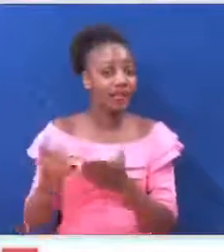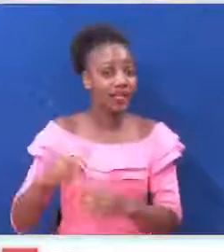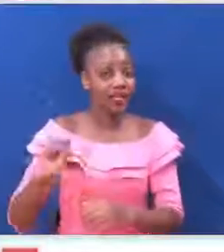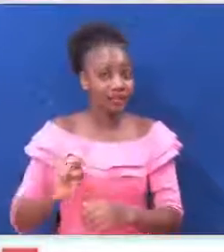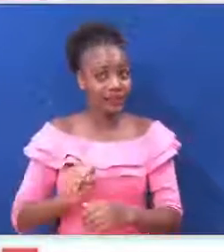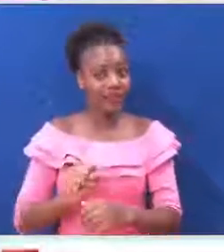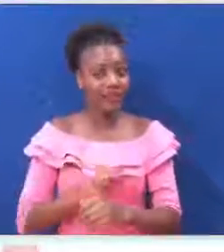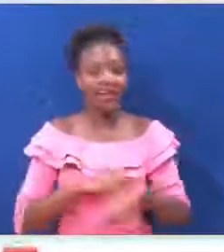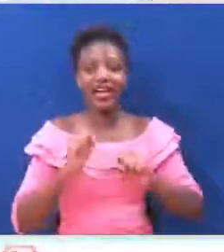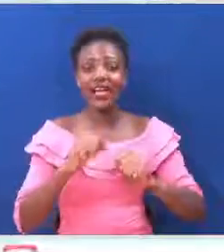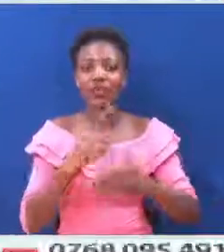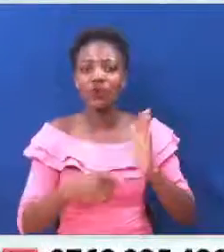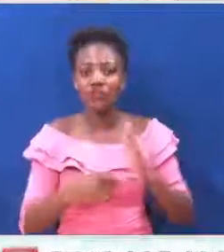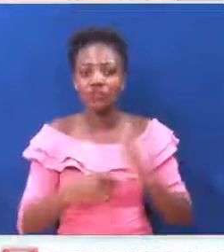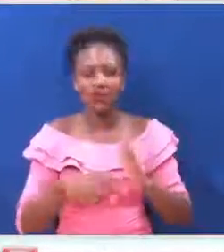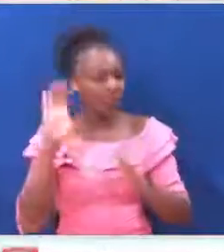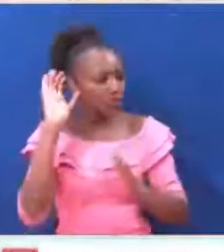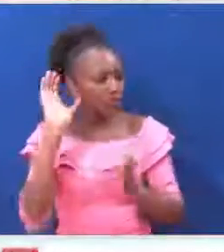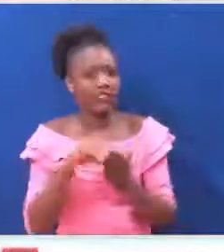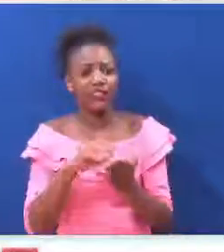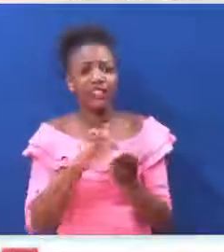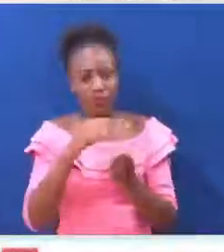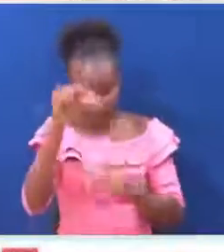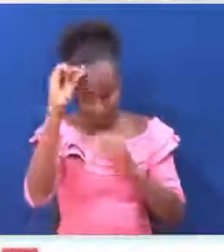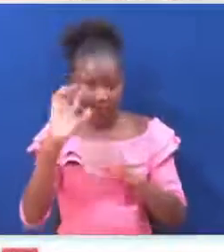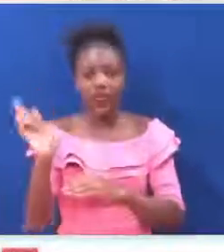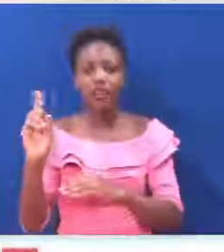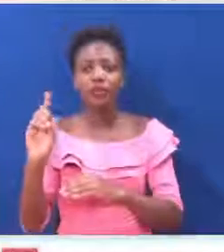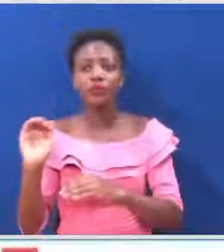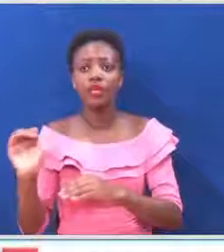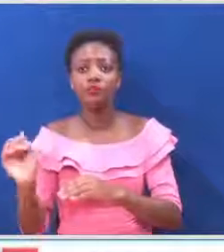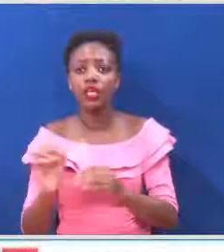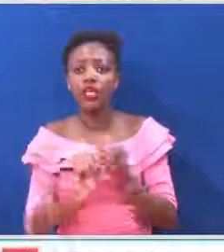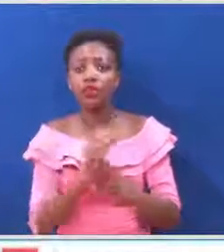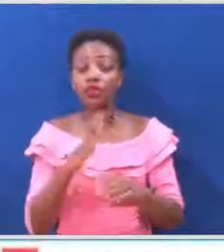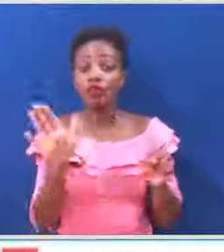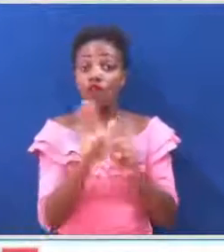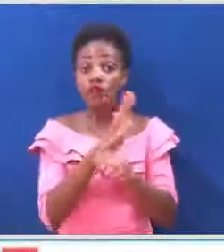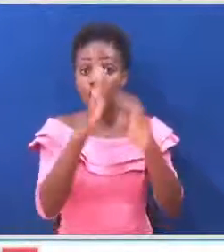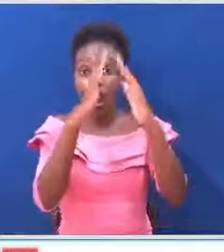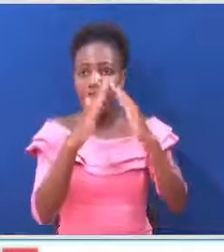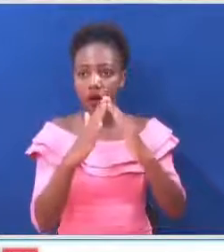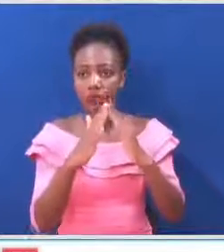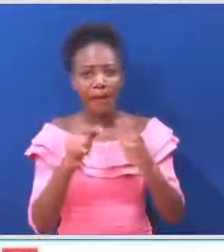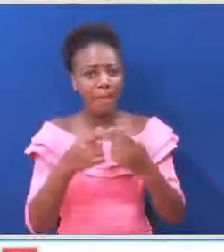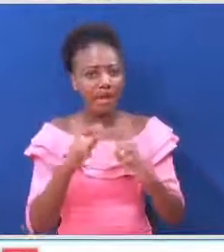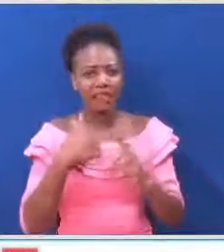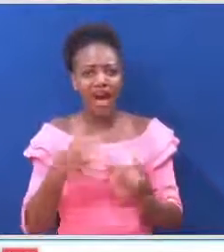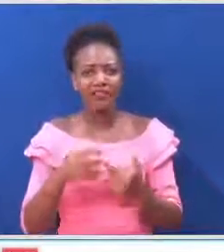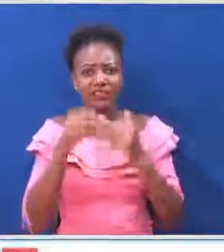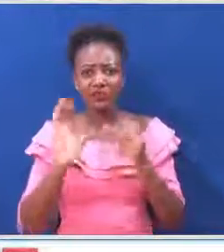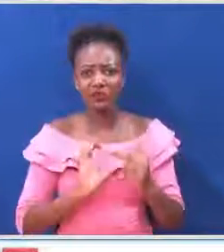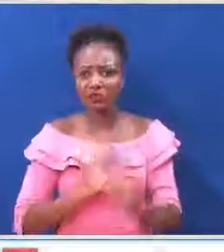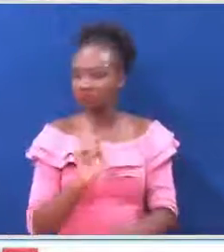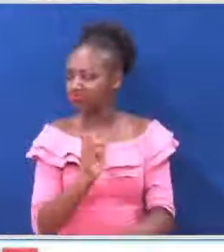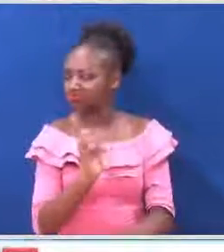sene lfia kus kesi ya kumbu gav sonko kiti kwa bunge lote badala ya kama ya masen